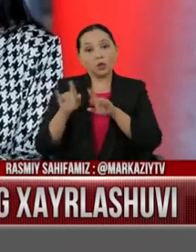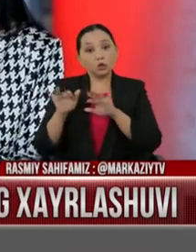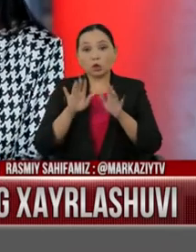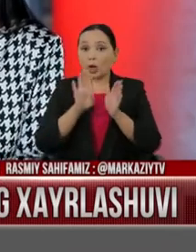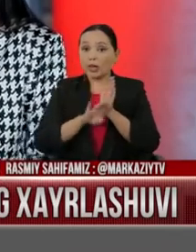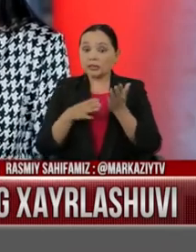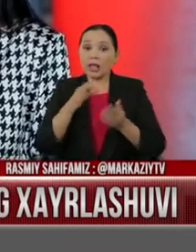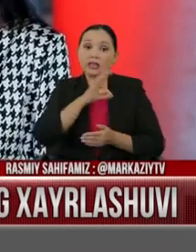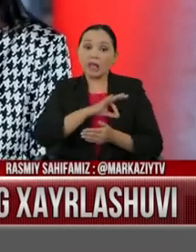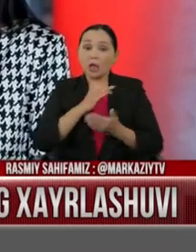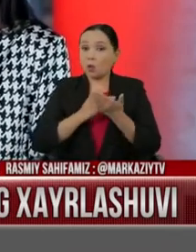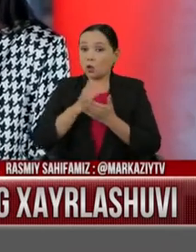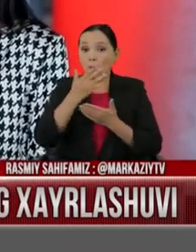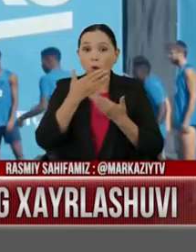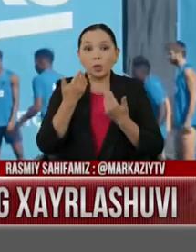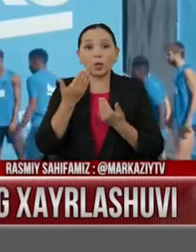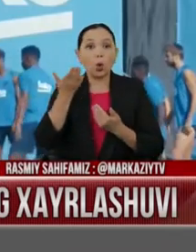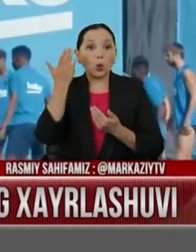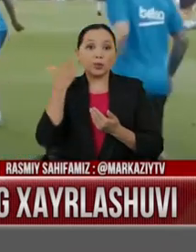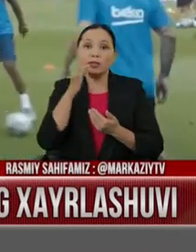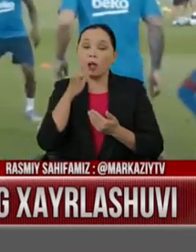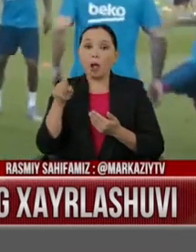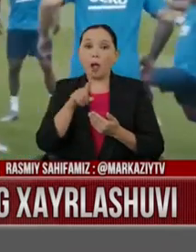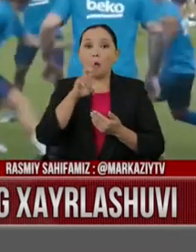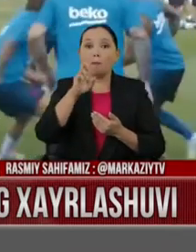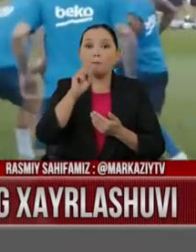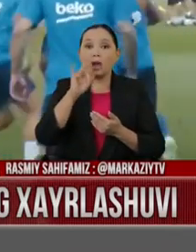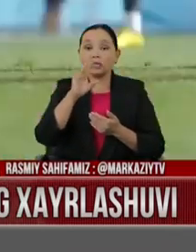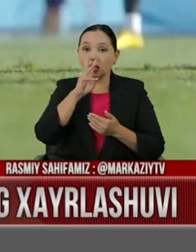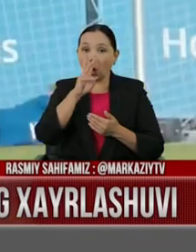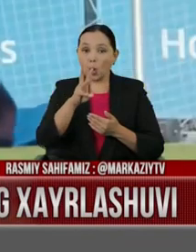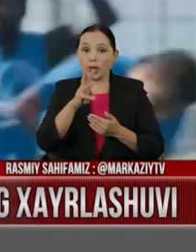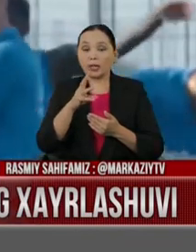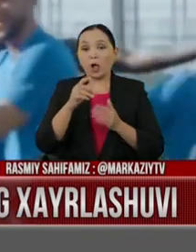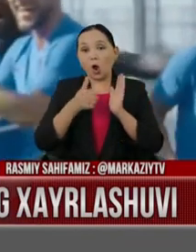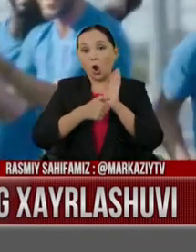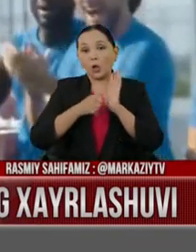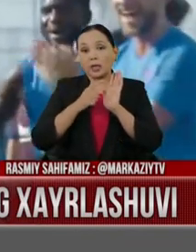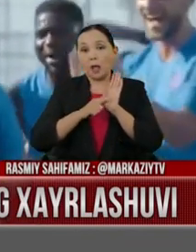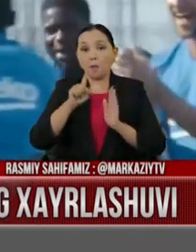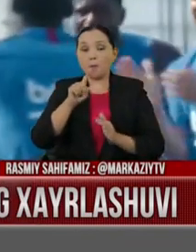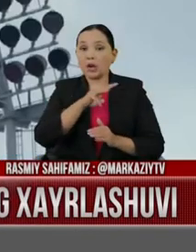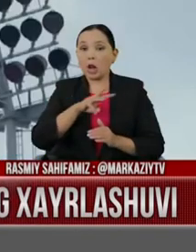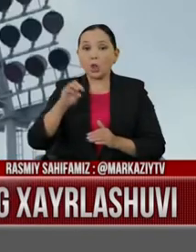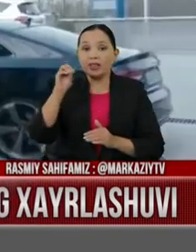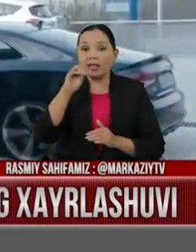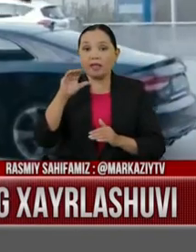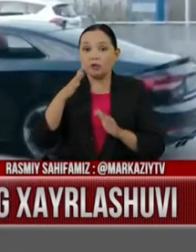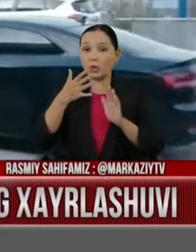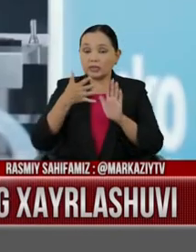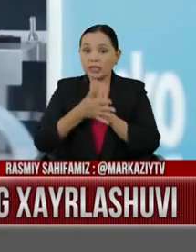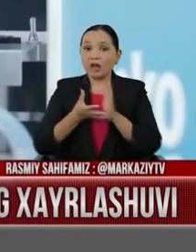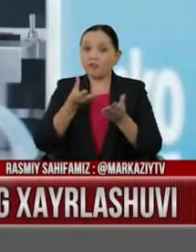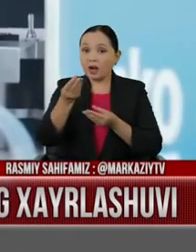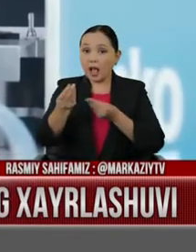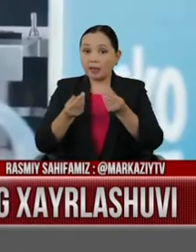borada chorasiz, chunki daromad yuqori emas. O'tgan mavsumda Barsa o'yinchilarining oylik maoshlariga 671 million evroni